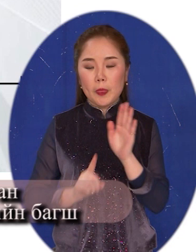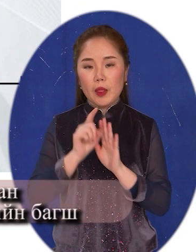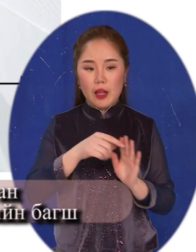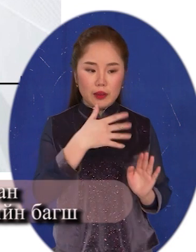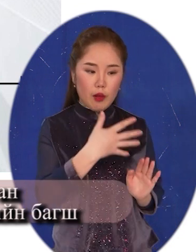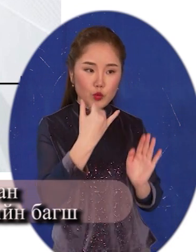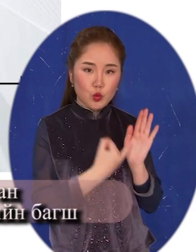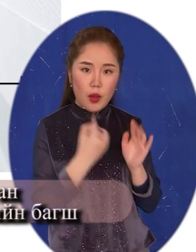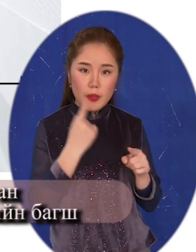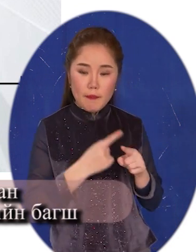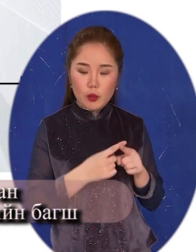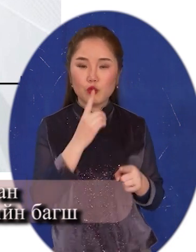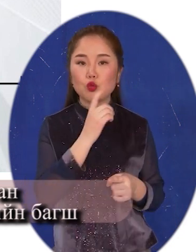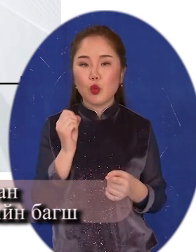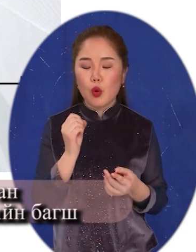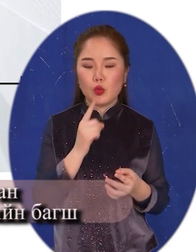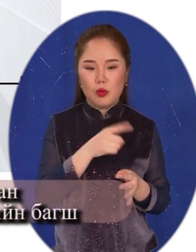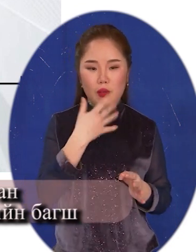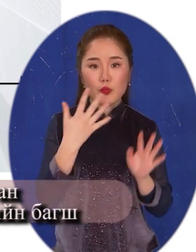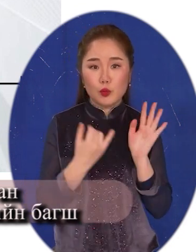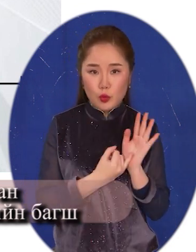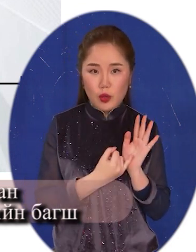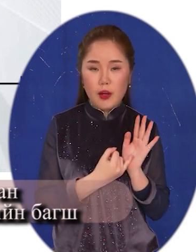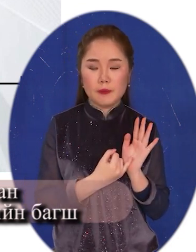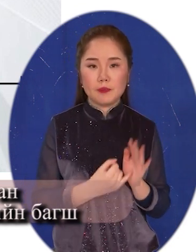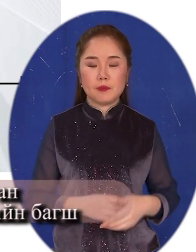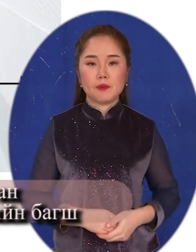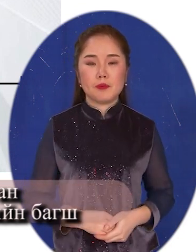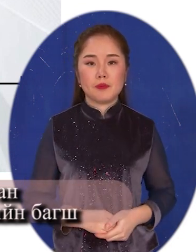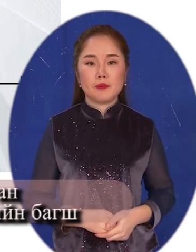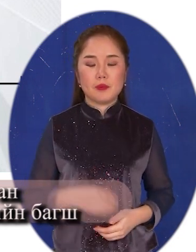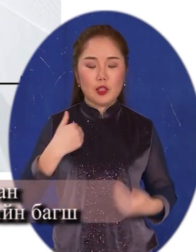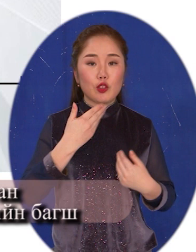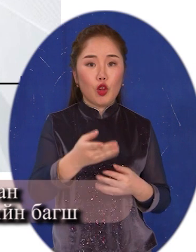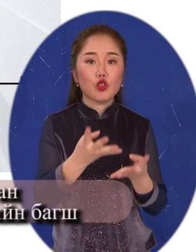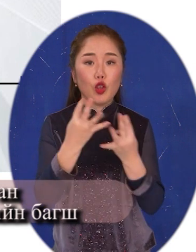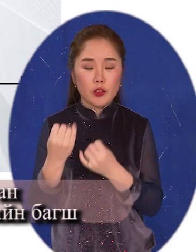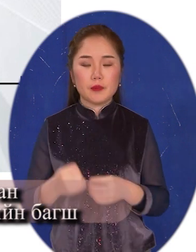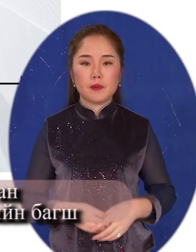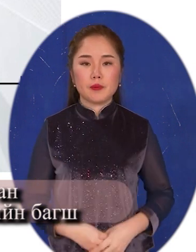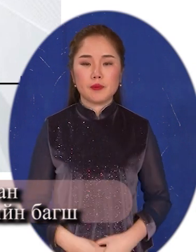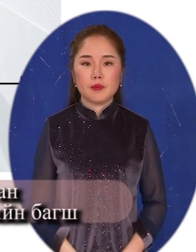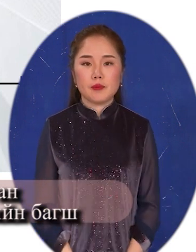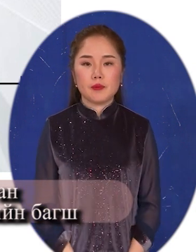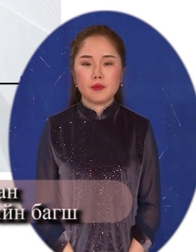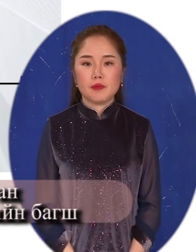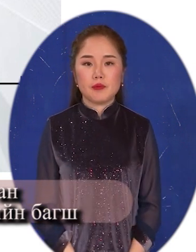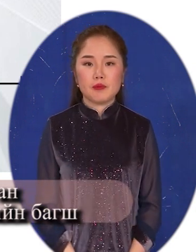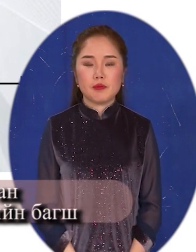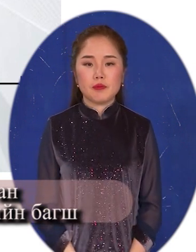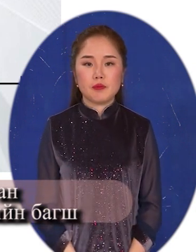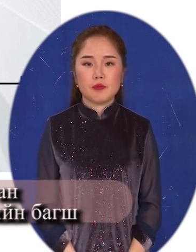Алғашқы 56'ға 100'ді қосқанда неше болады? 156. Келесі өздерің есептеп санай